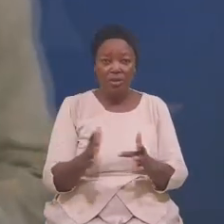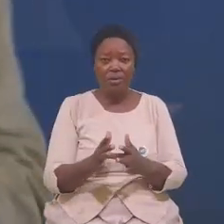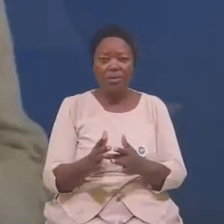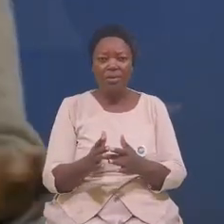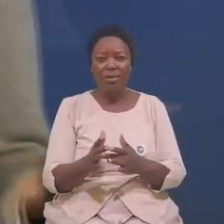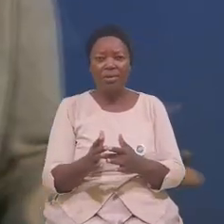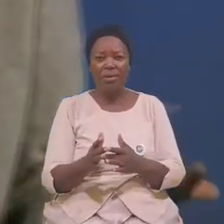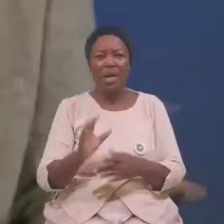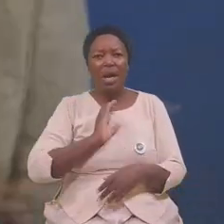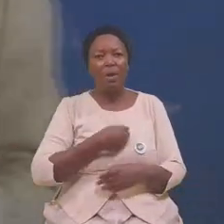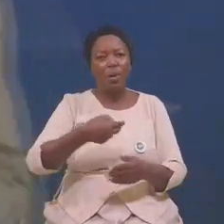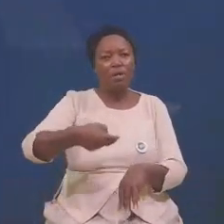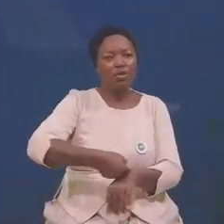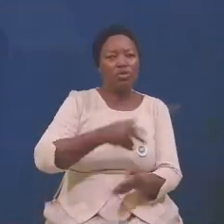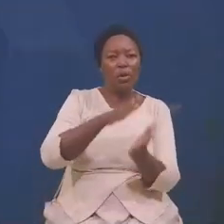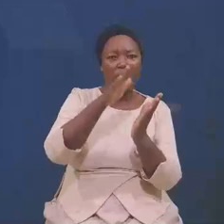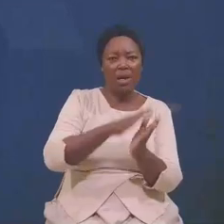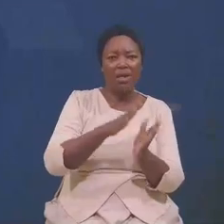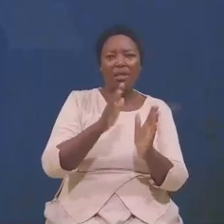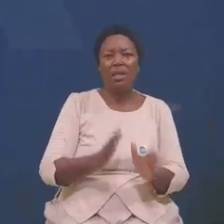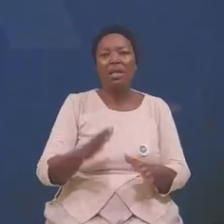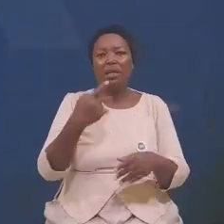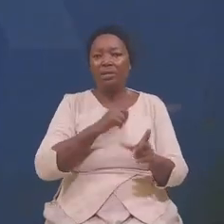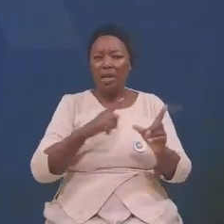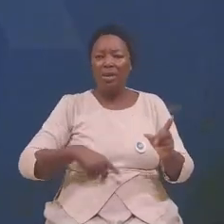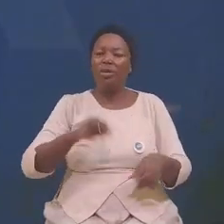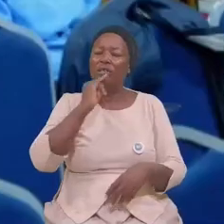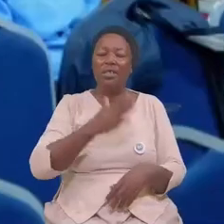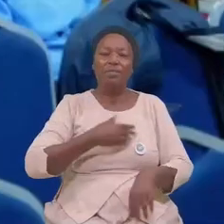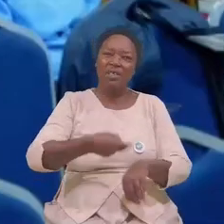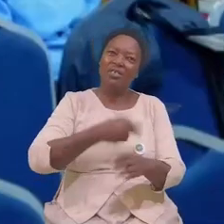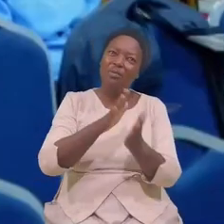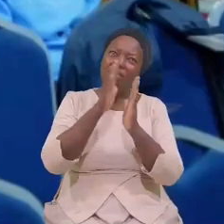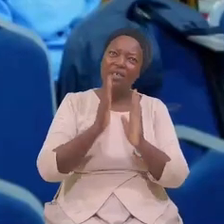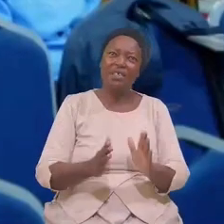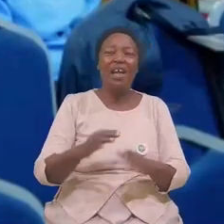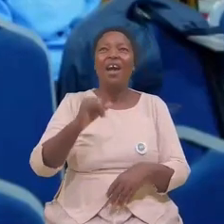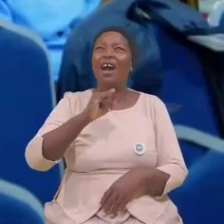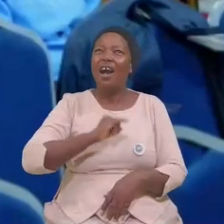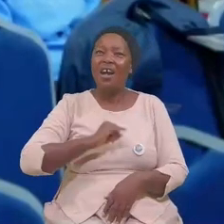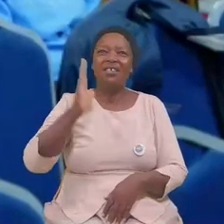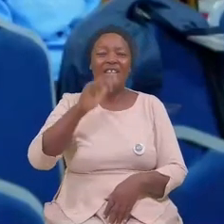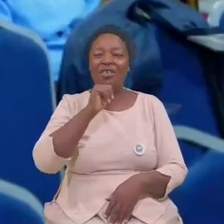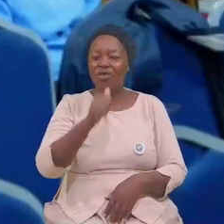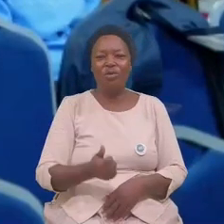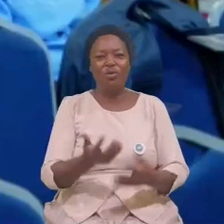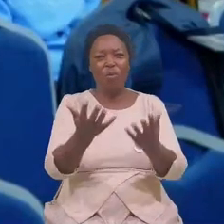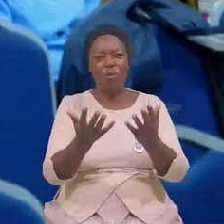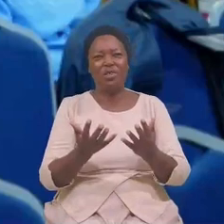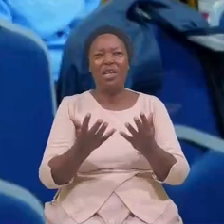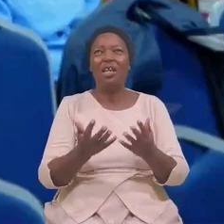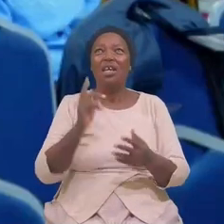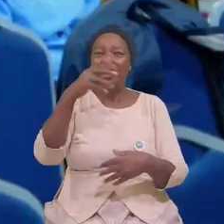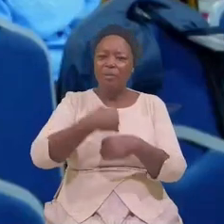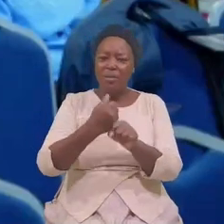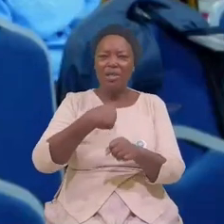notre berger, l'Éternel est mon berger. Je ne manquerai de rien. Il me